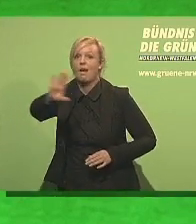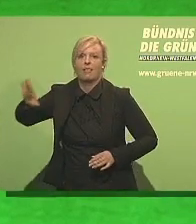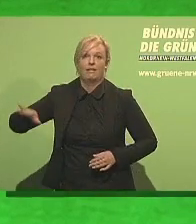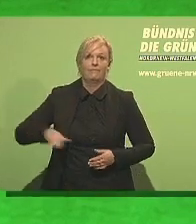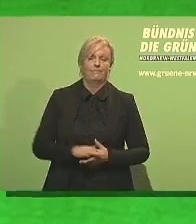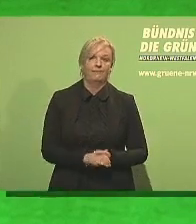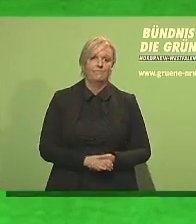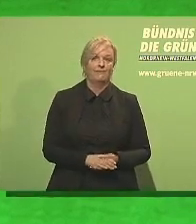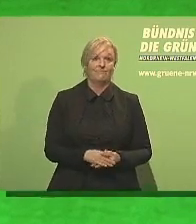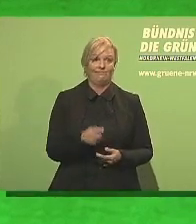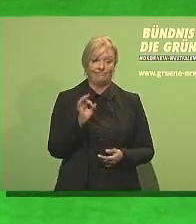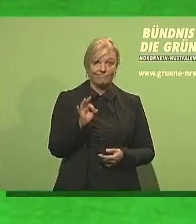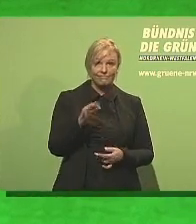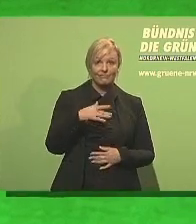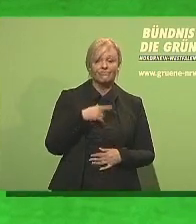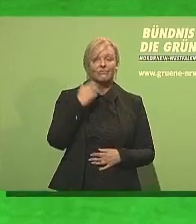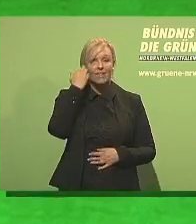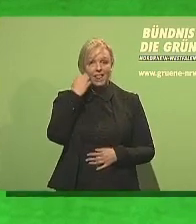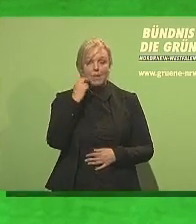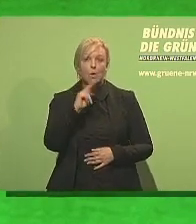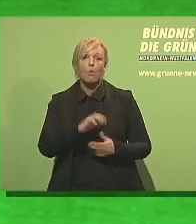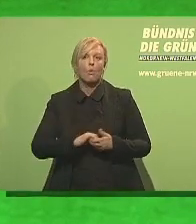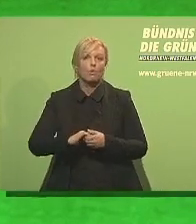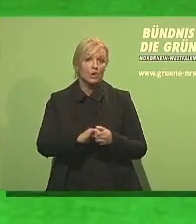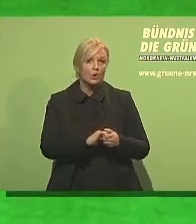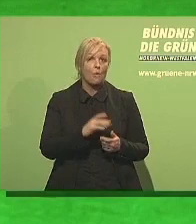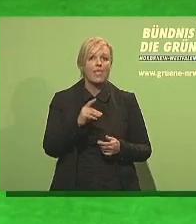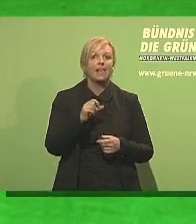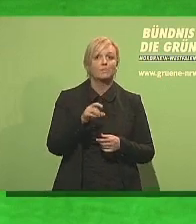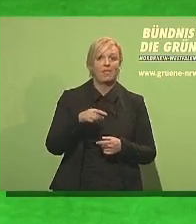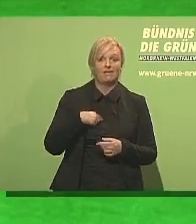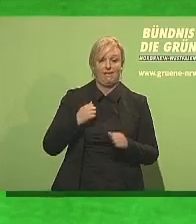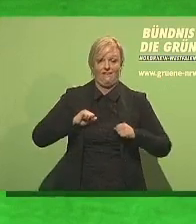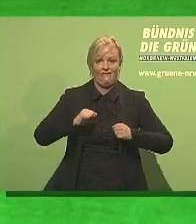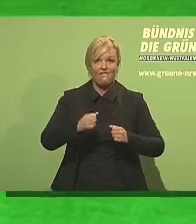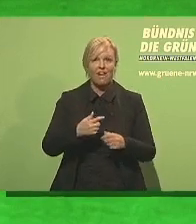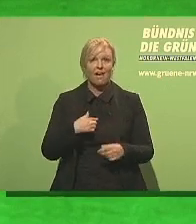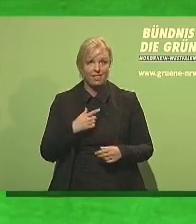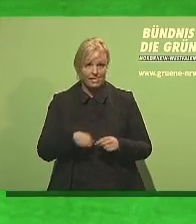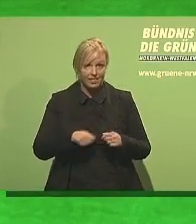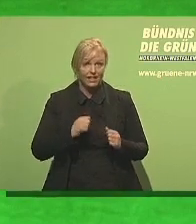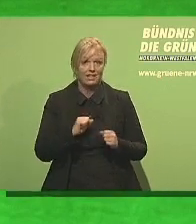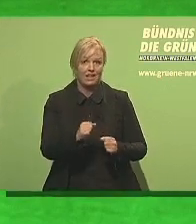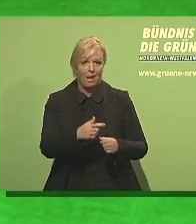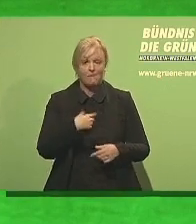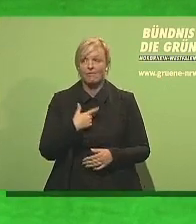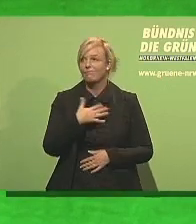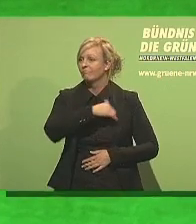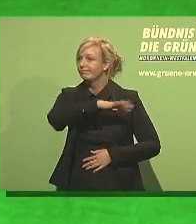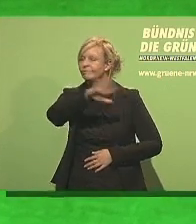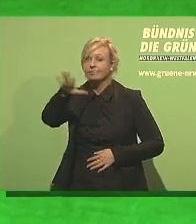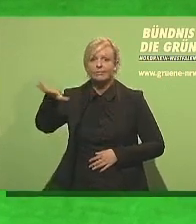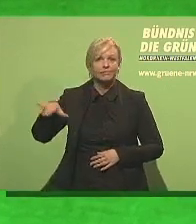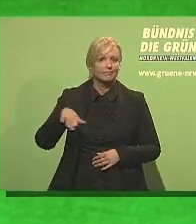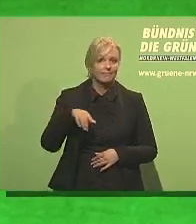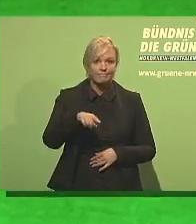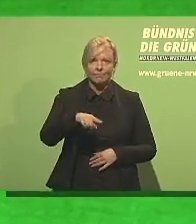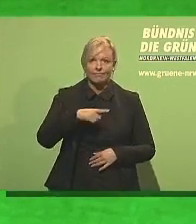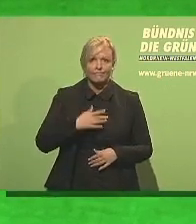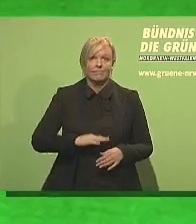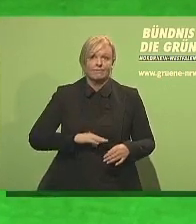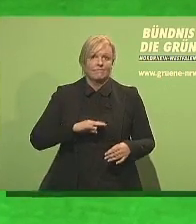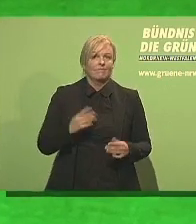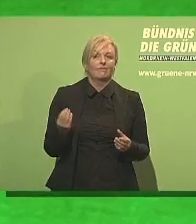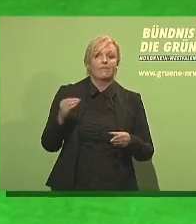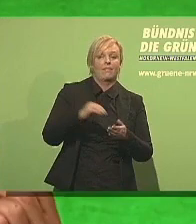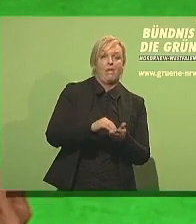Union und SPD, werden wir im Wahlkampf selbstverständlich alle uns zur Verfügung stehenden bürgerlichen Tugenden mobilisieren.